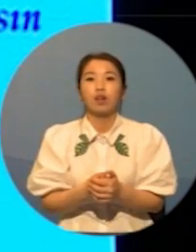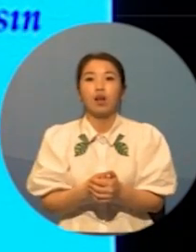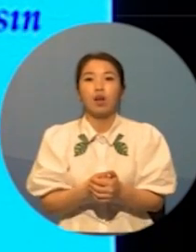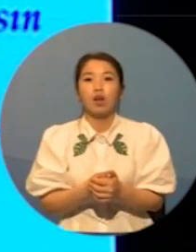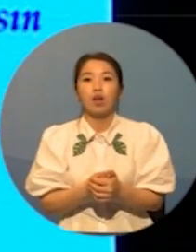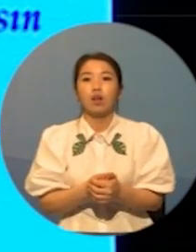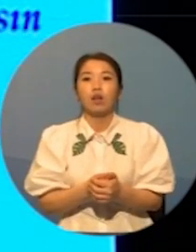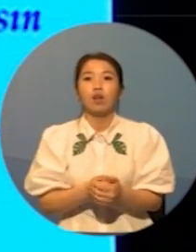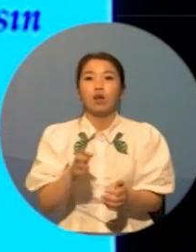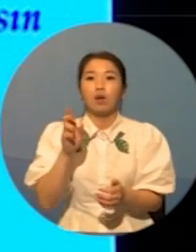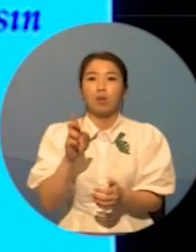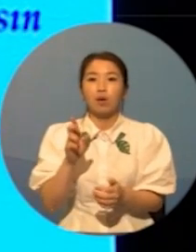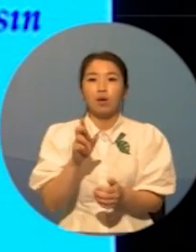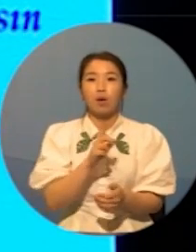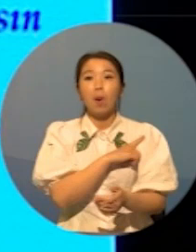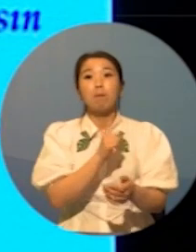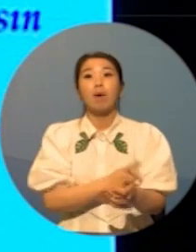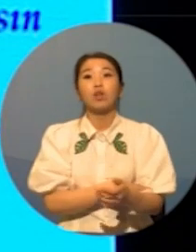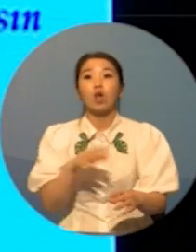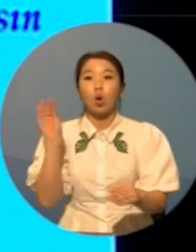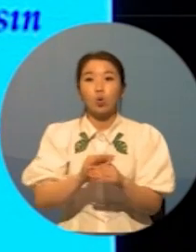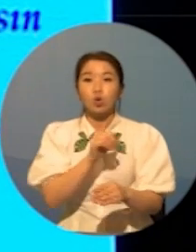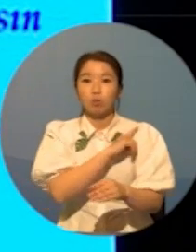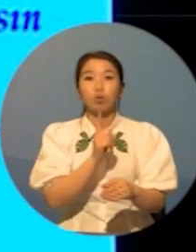Батырға қосып күшлерін ісілемек болды ісілерін.